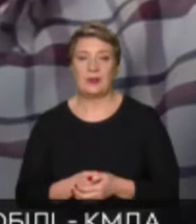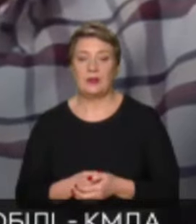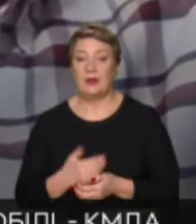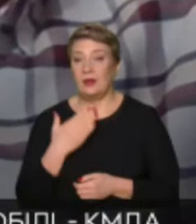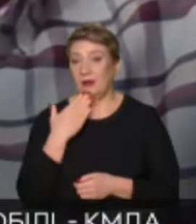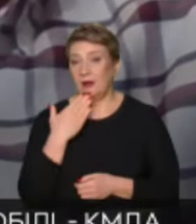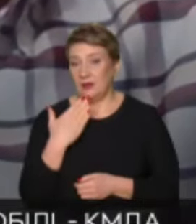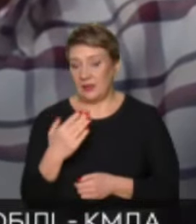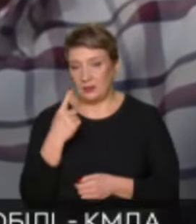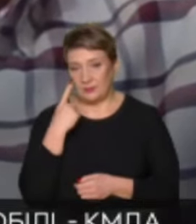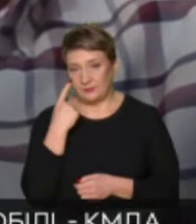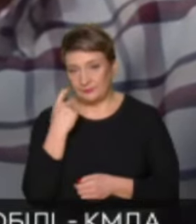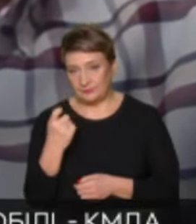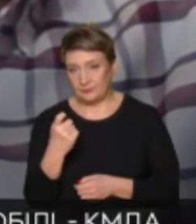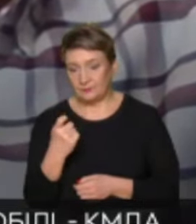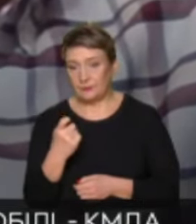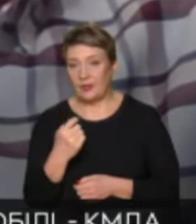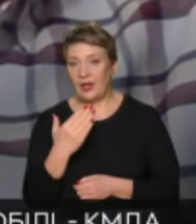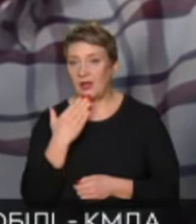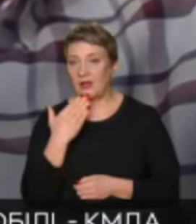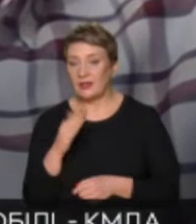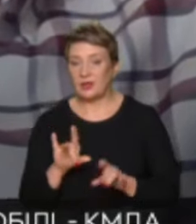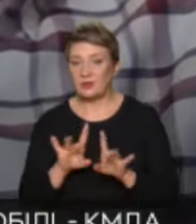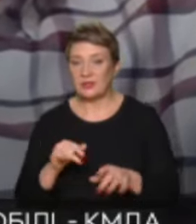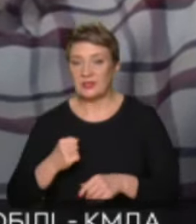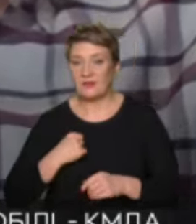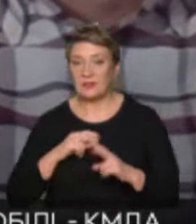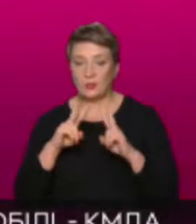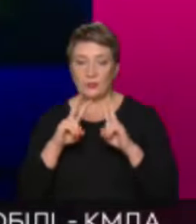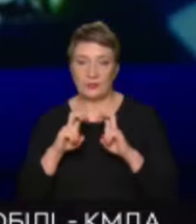включення, дякую за ваш коментар. Військовий оглядач Олександр Коваленко був з нами на зв'язку.